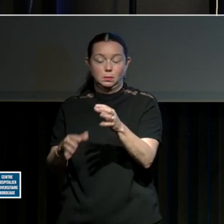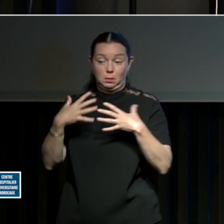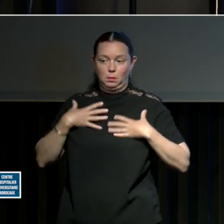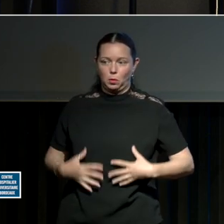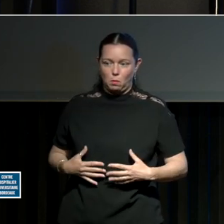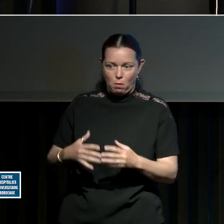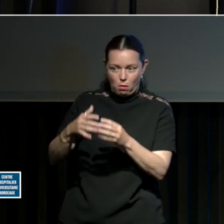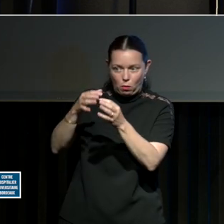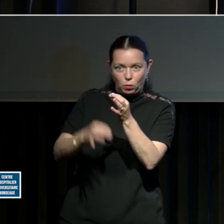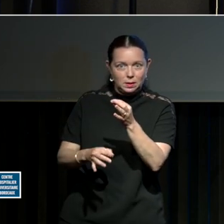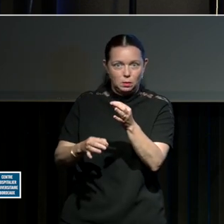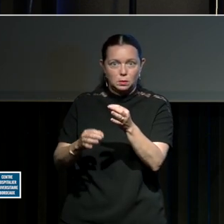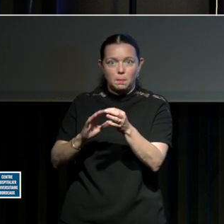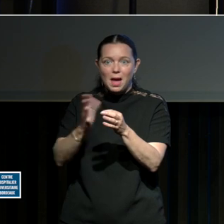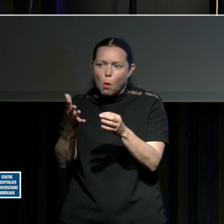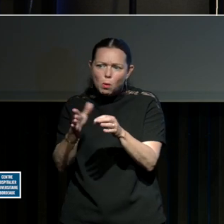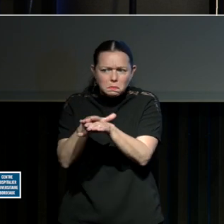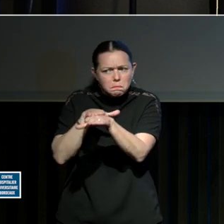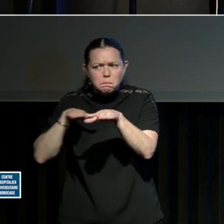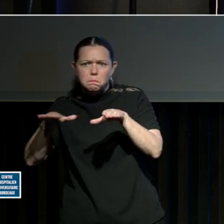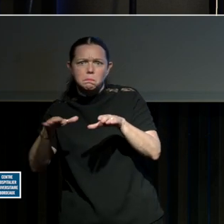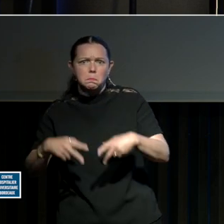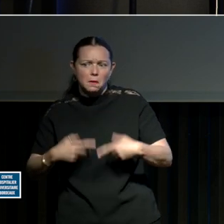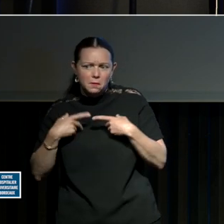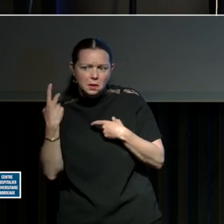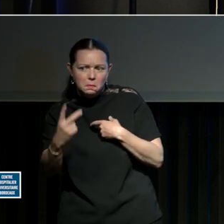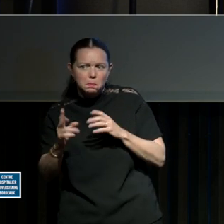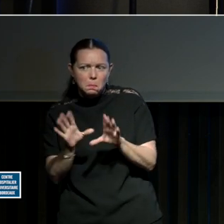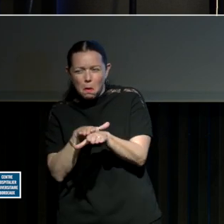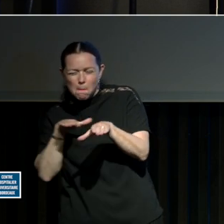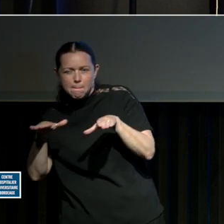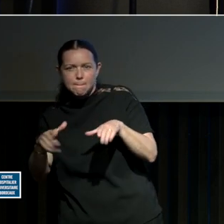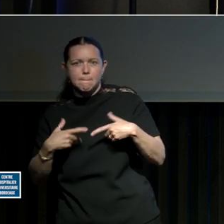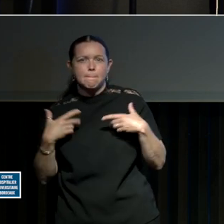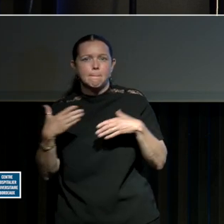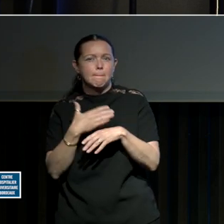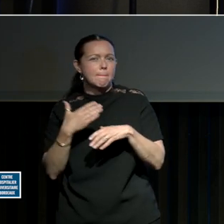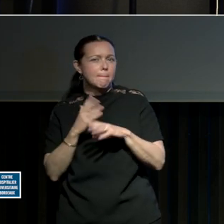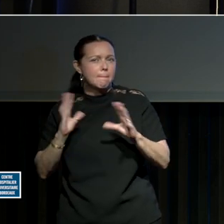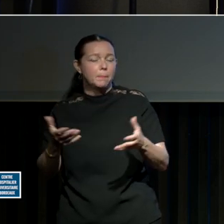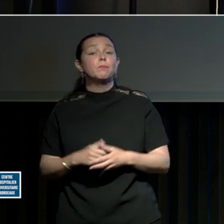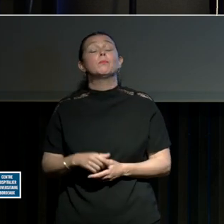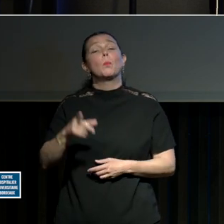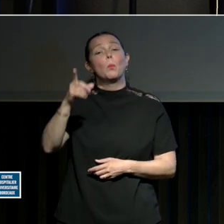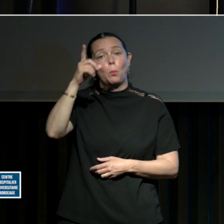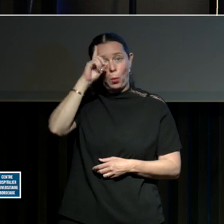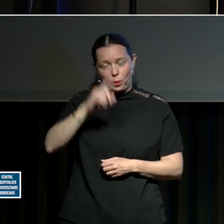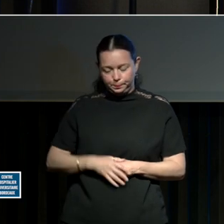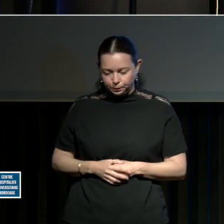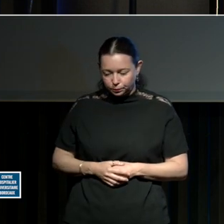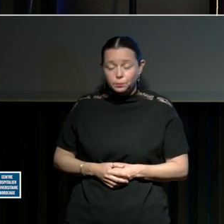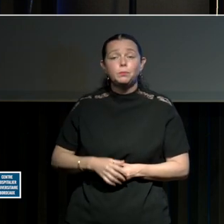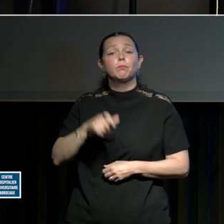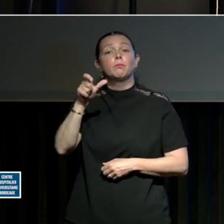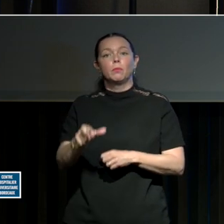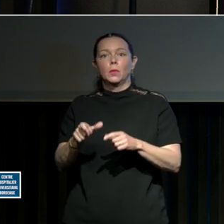comportement dans différents domaines de la vie du sujet. En fait, cette surmotivation centrée